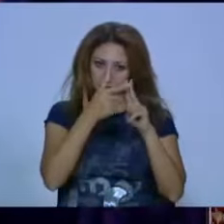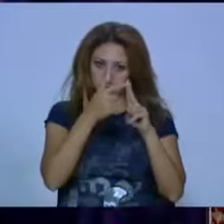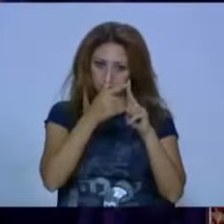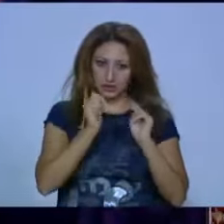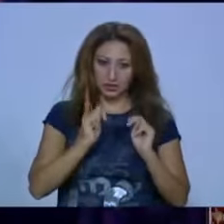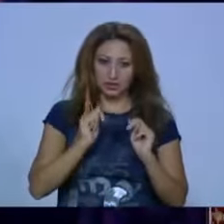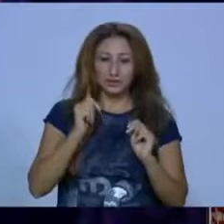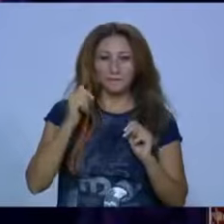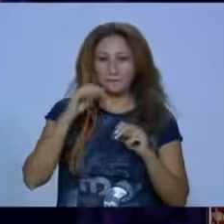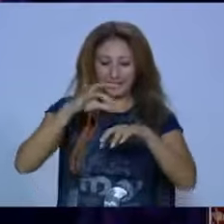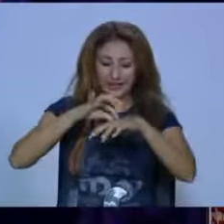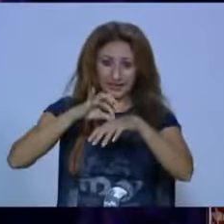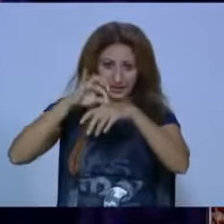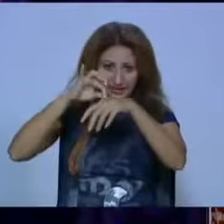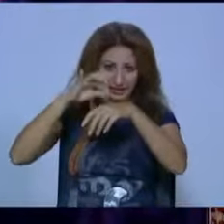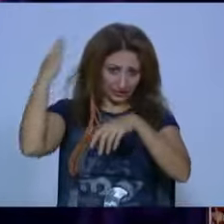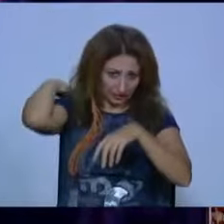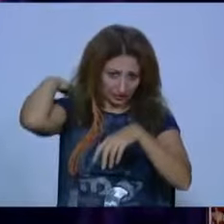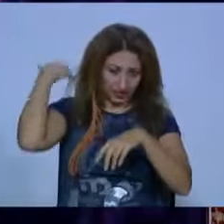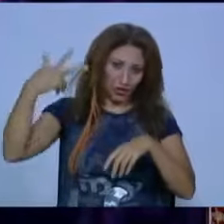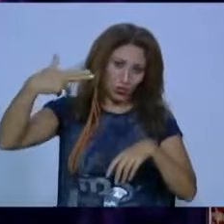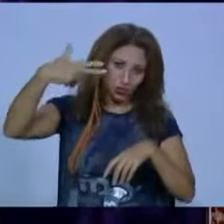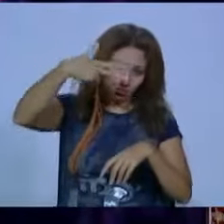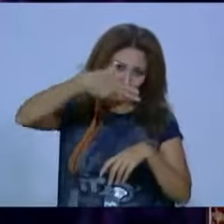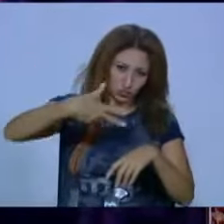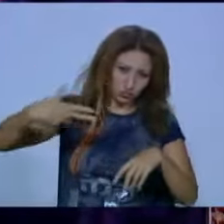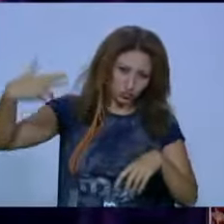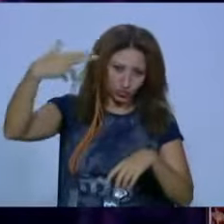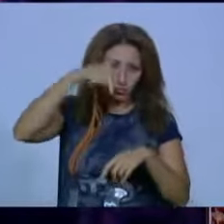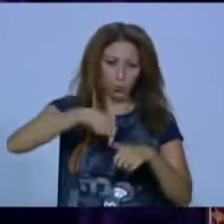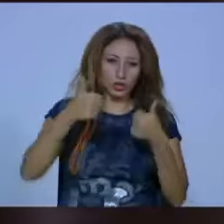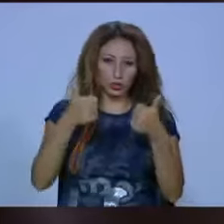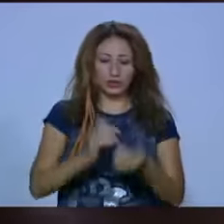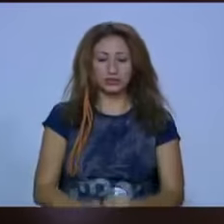جزء من الجلد، والحمد لله هي دلوقتي أحسن.